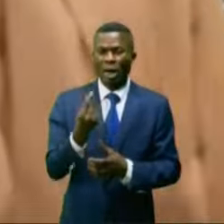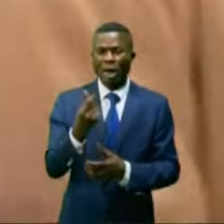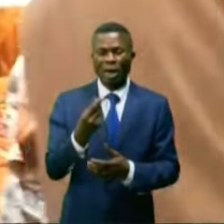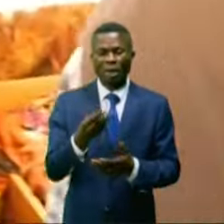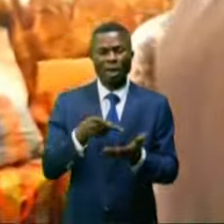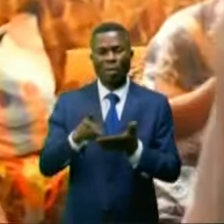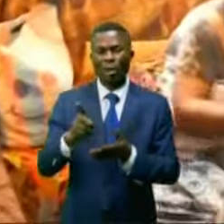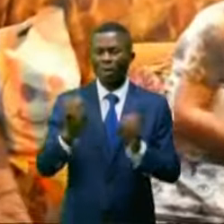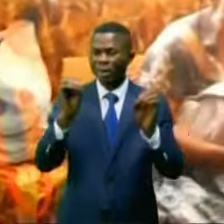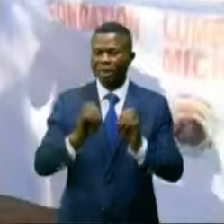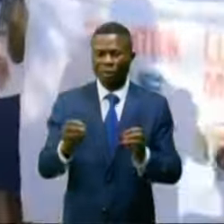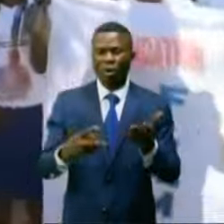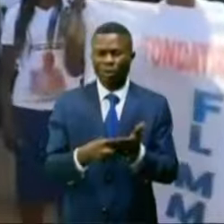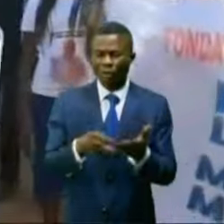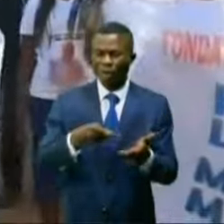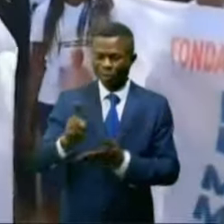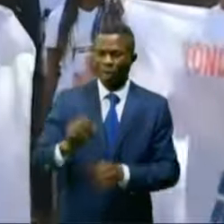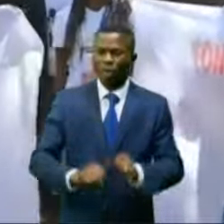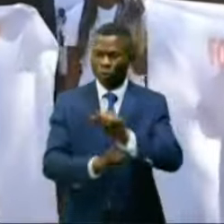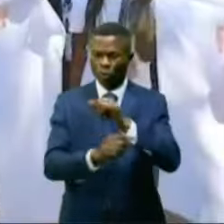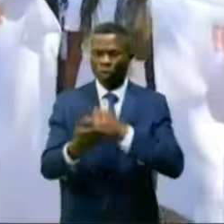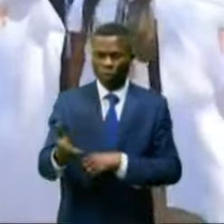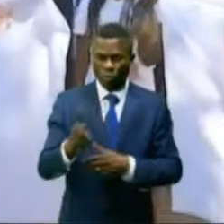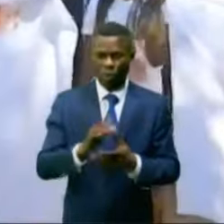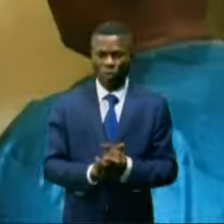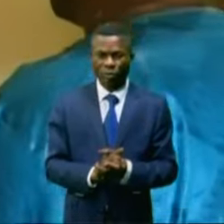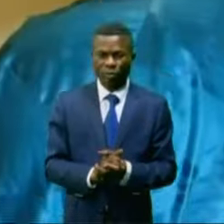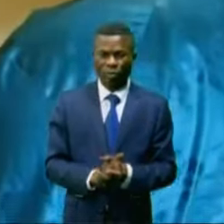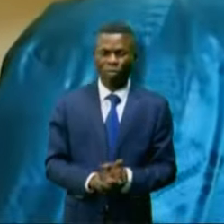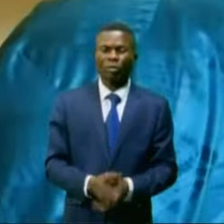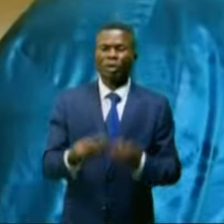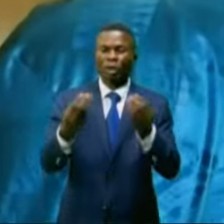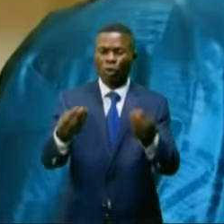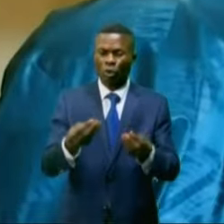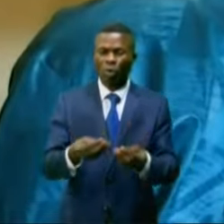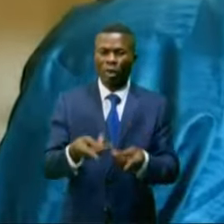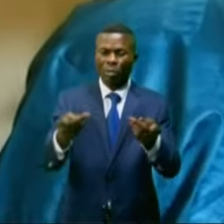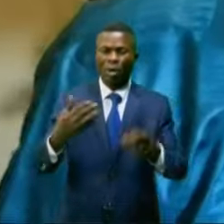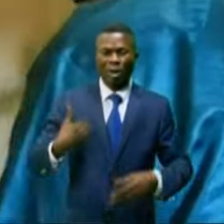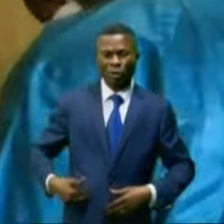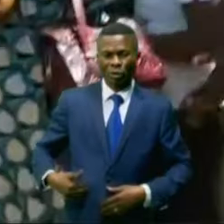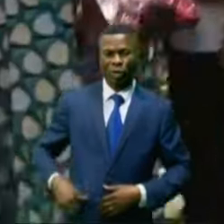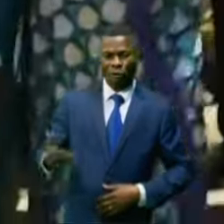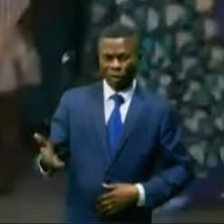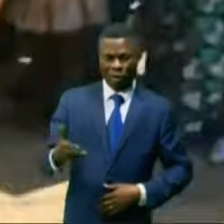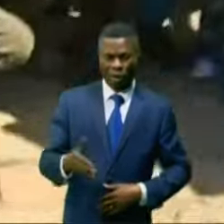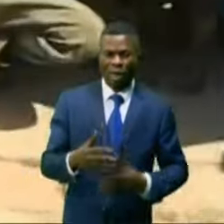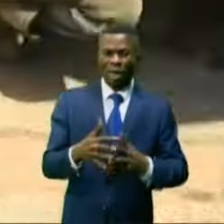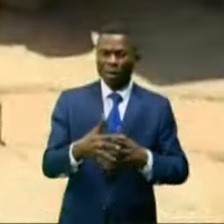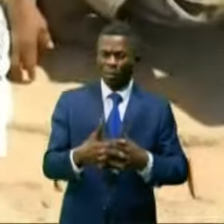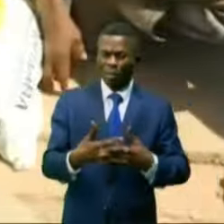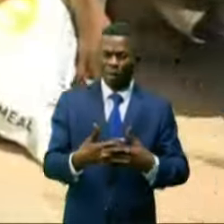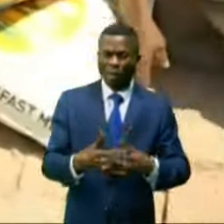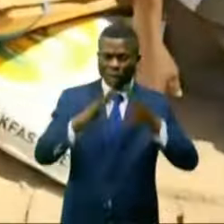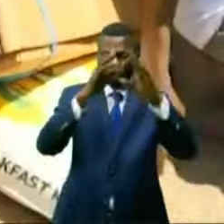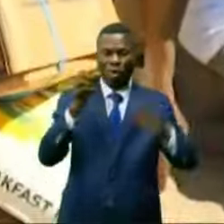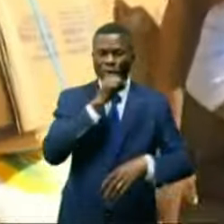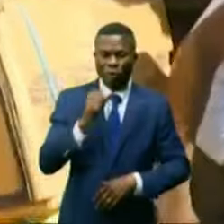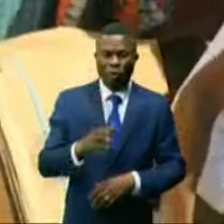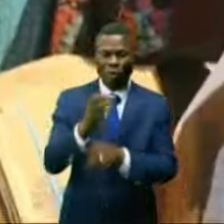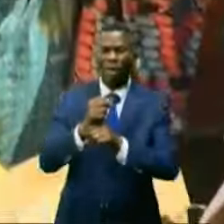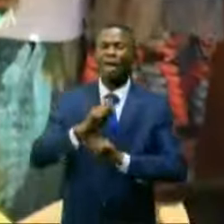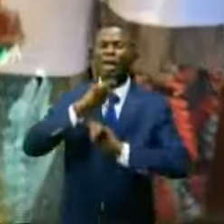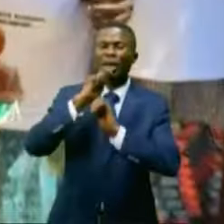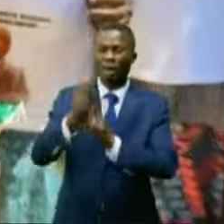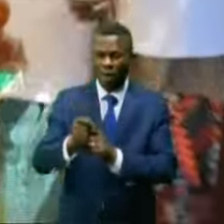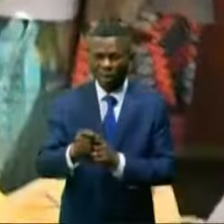d'hospitalisation payés, l'acquisition d'une couveuse, d'un bloc opératoire et les hospices des vieillards qui ont reçu des dons en